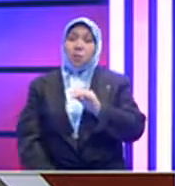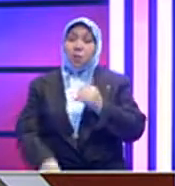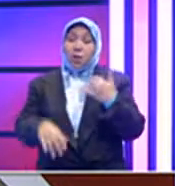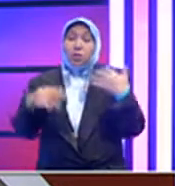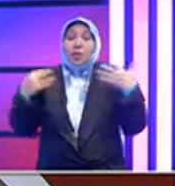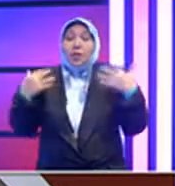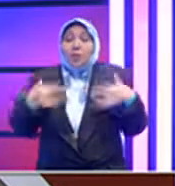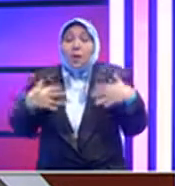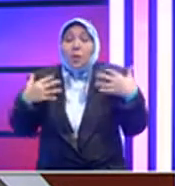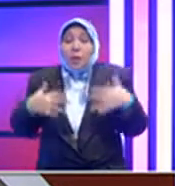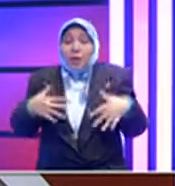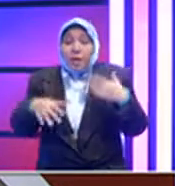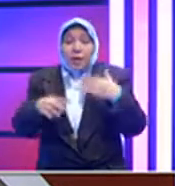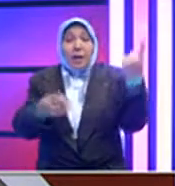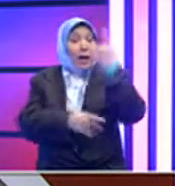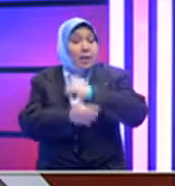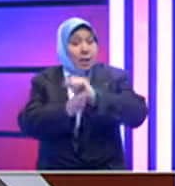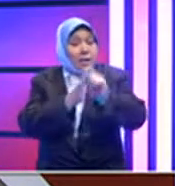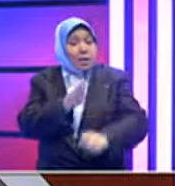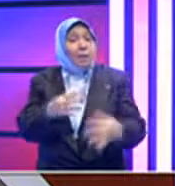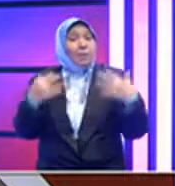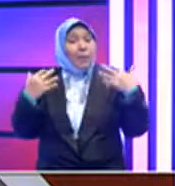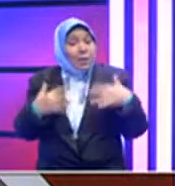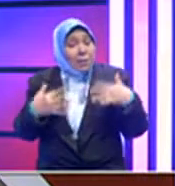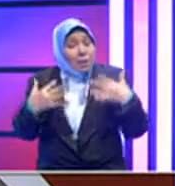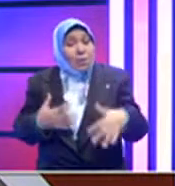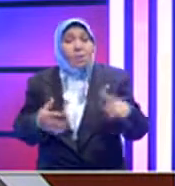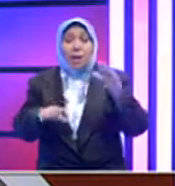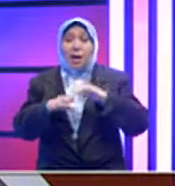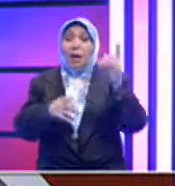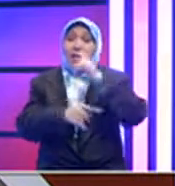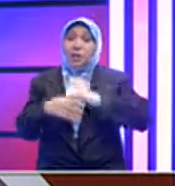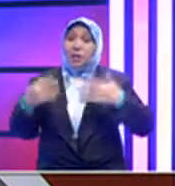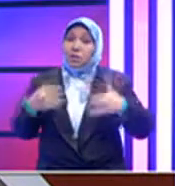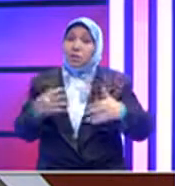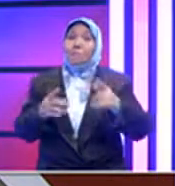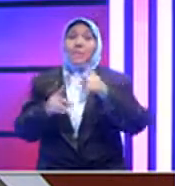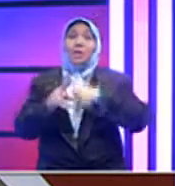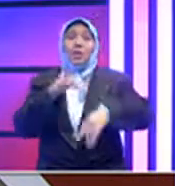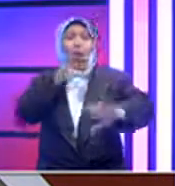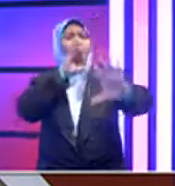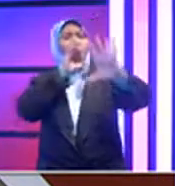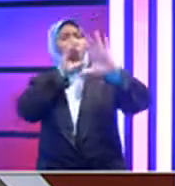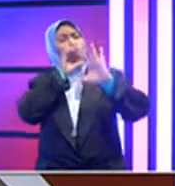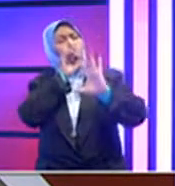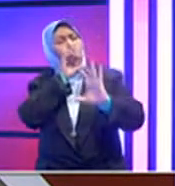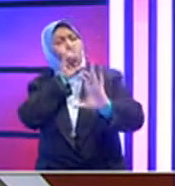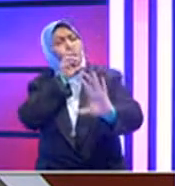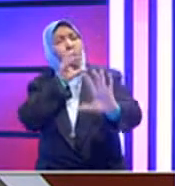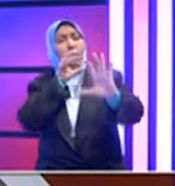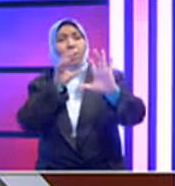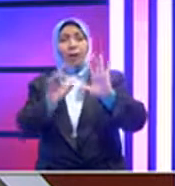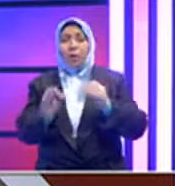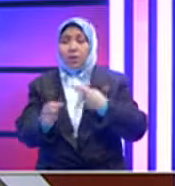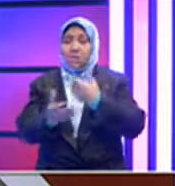ketakutan yaumaidzin pada hari ketakutan itu aminun berhati ketakutan Rasul ketika ditiup sangkakala rutin kalau kita sampai pada waktu